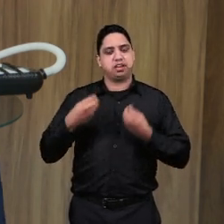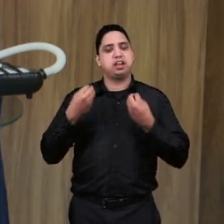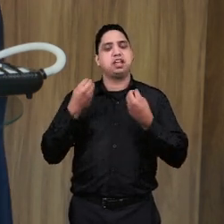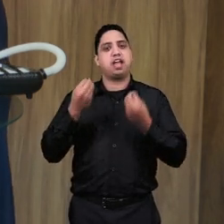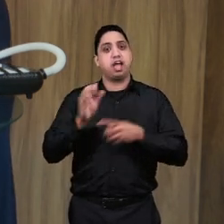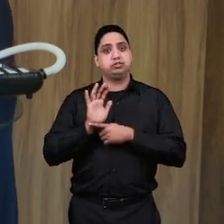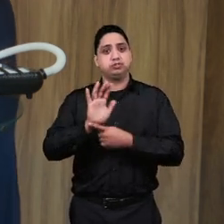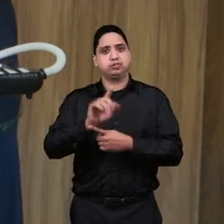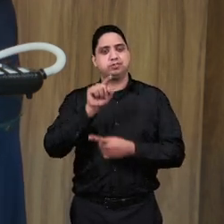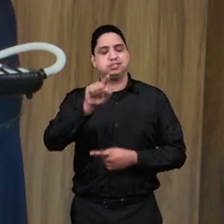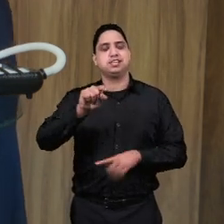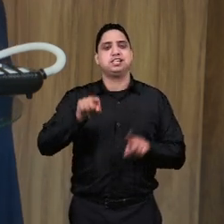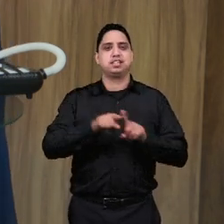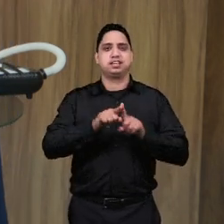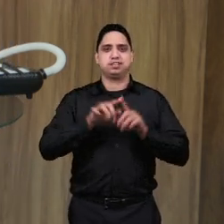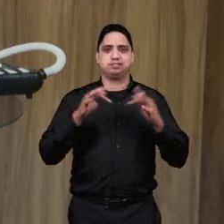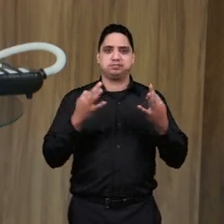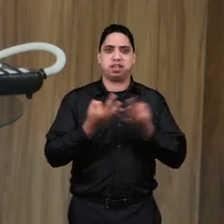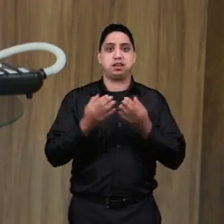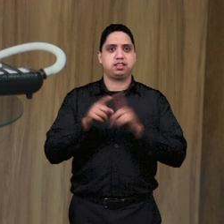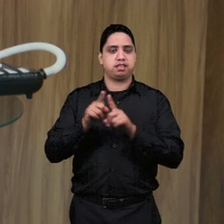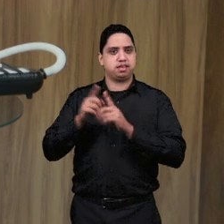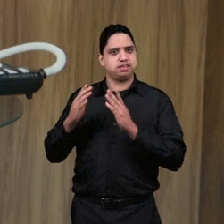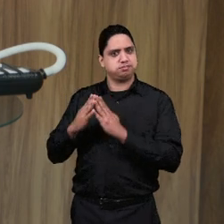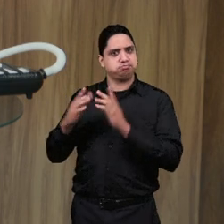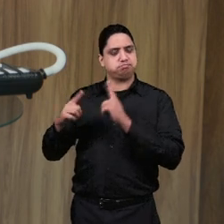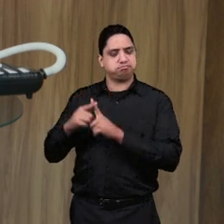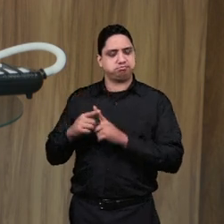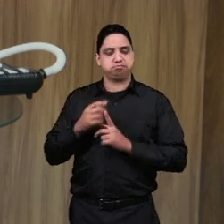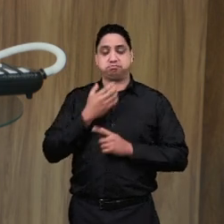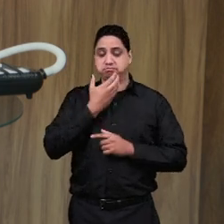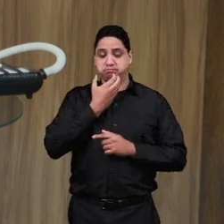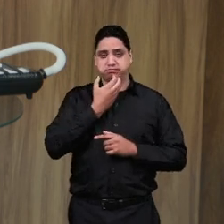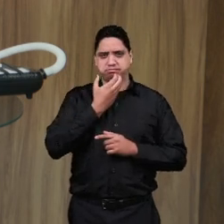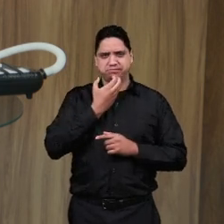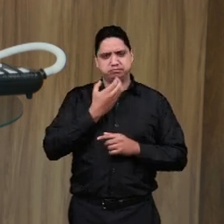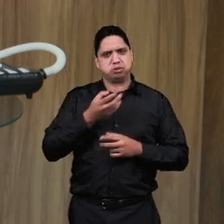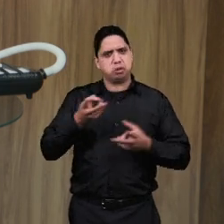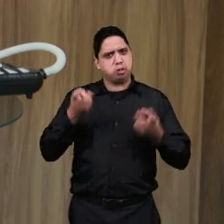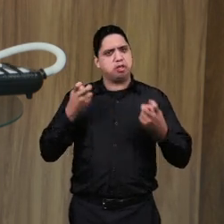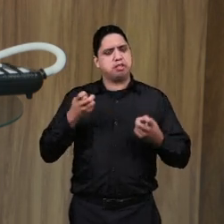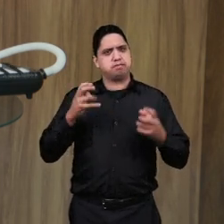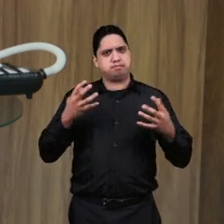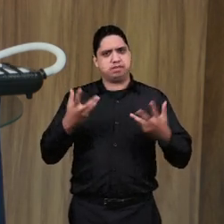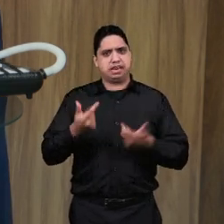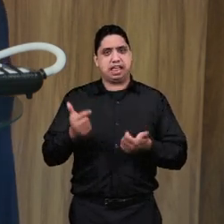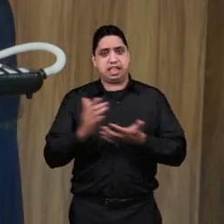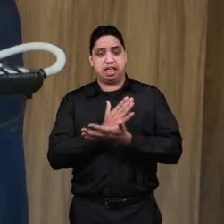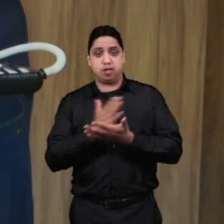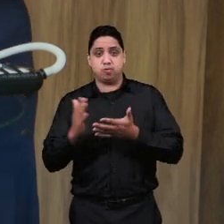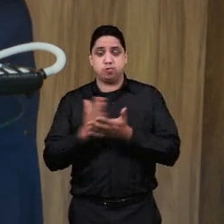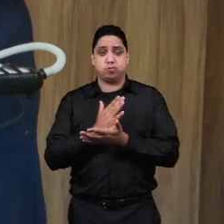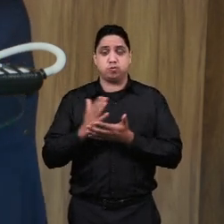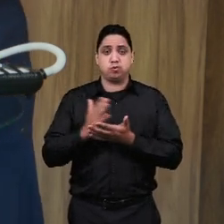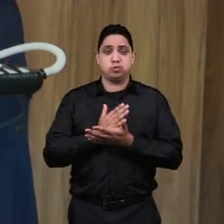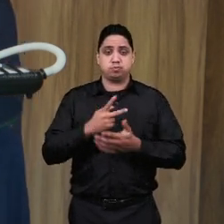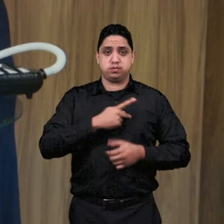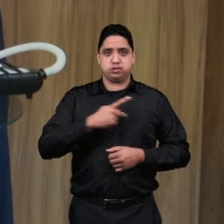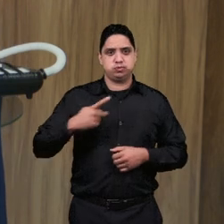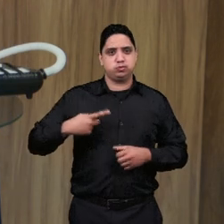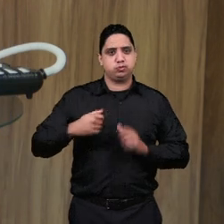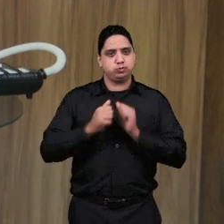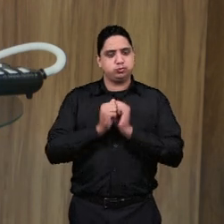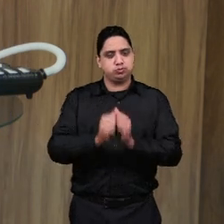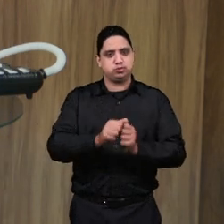églises. Regardez quelle merveille! Quelques ministères, ensemble avec les professeurs et les classes, se